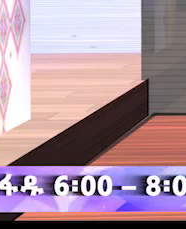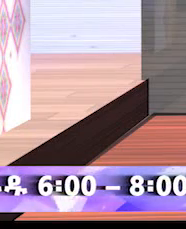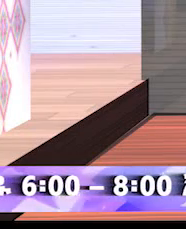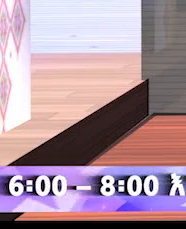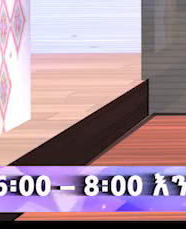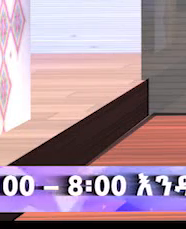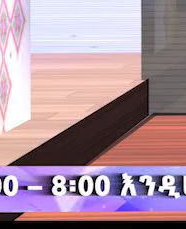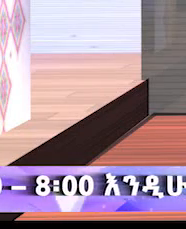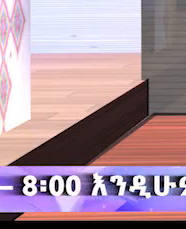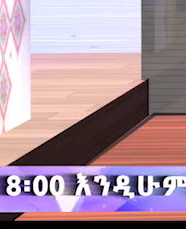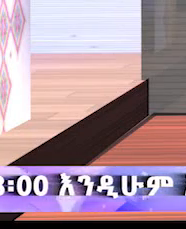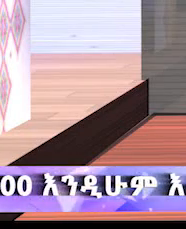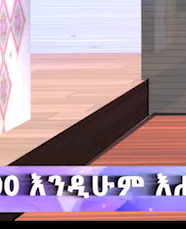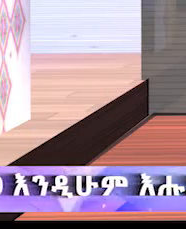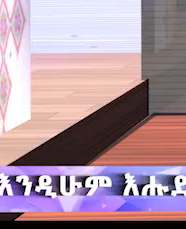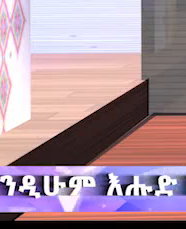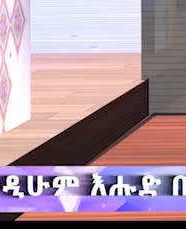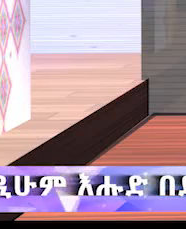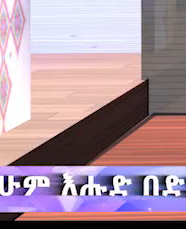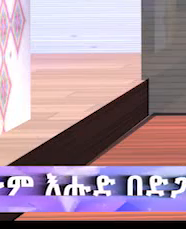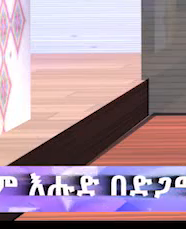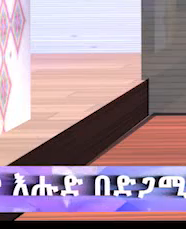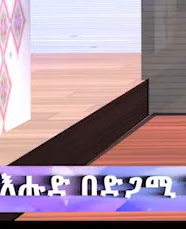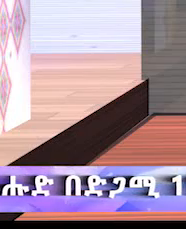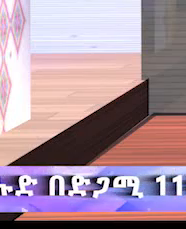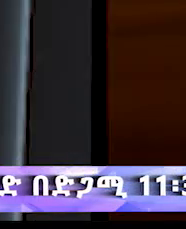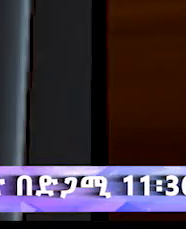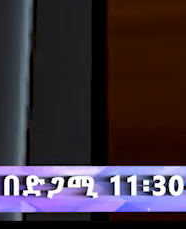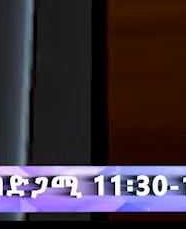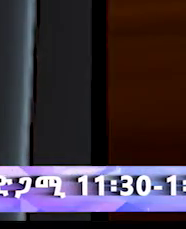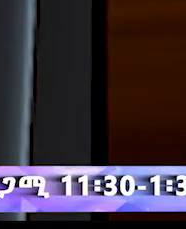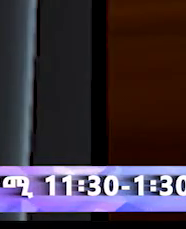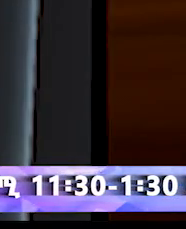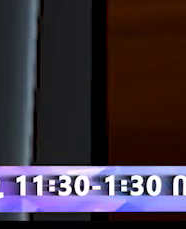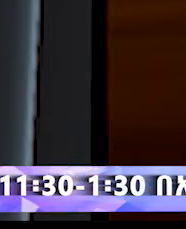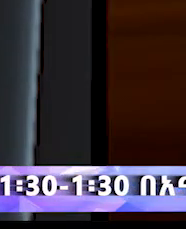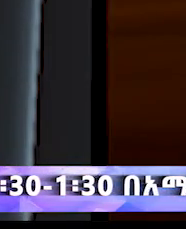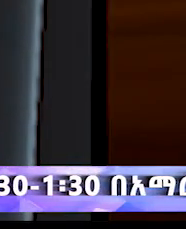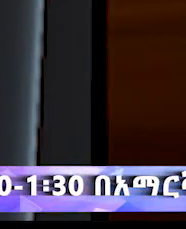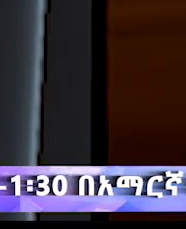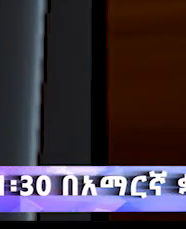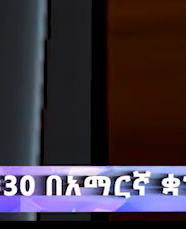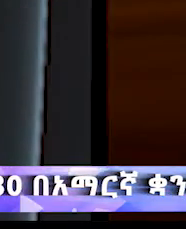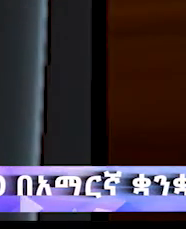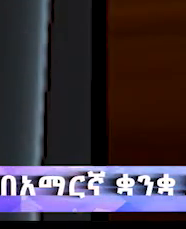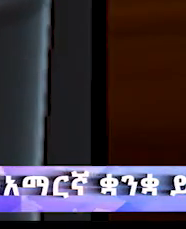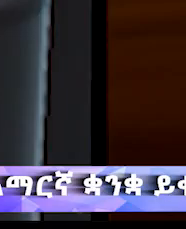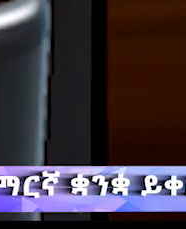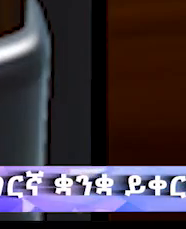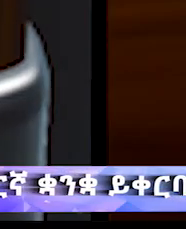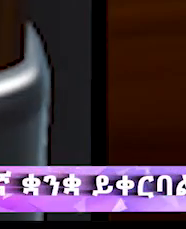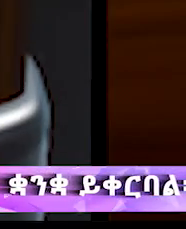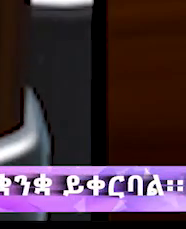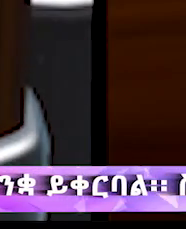እናደርሳለን። እናንተ እሱን ተከታተላላችሁ። እኔ ኮዲው ሰናበታለሁ ማለት ነው። እግዚአብሔር አምላካችን ከሁላችን ጋር ይሁን። ሐሳብ